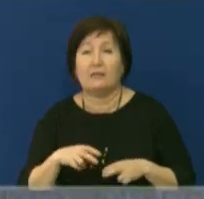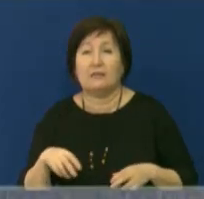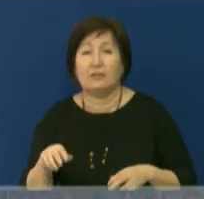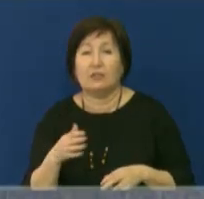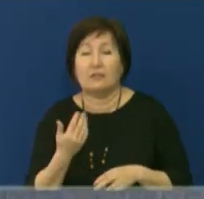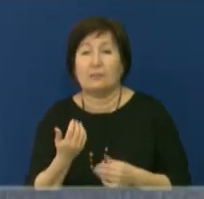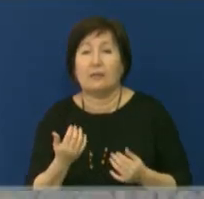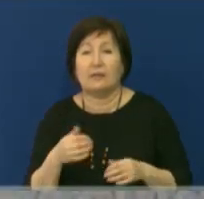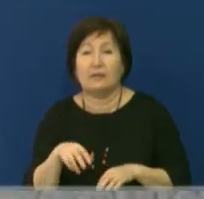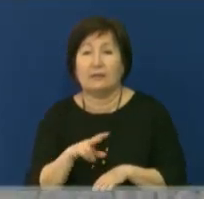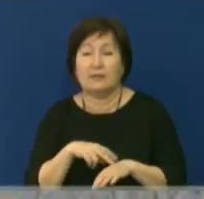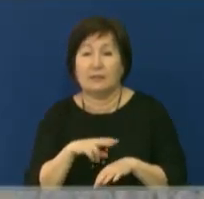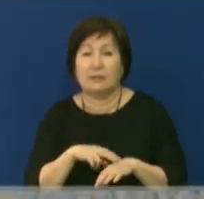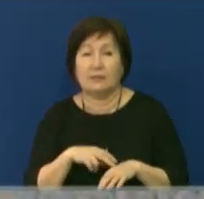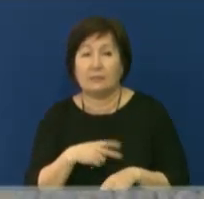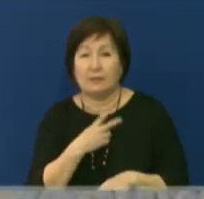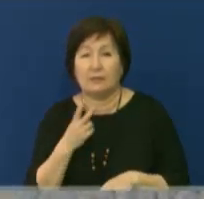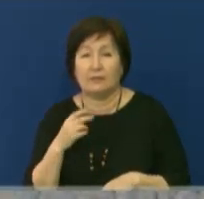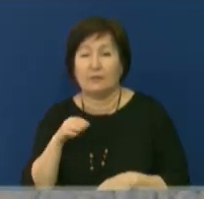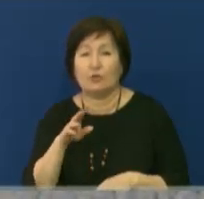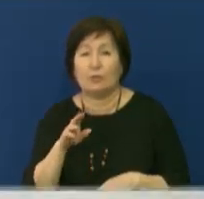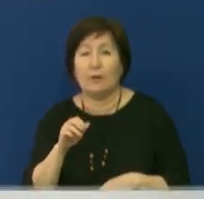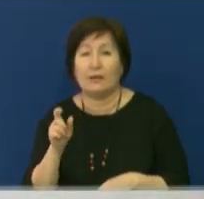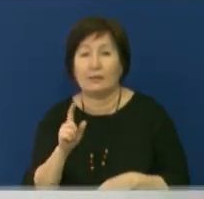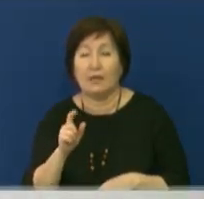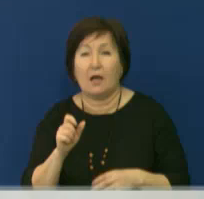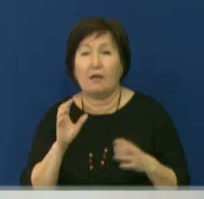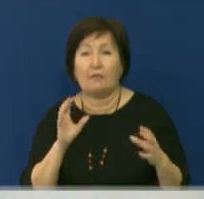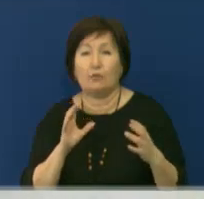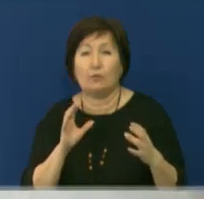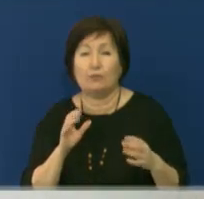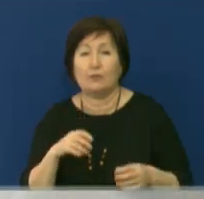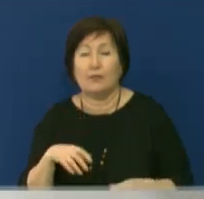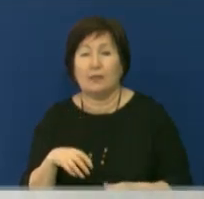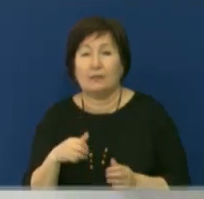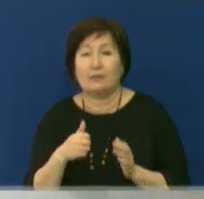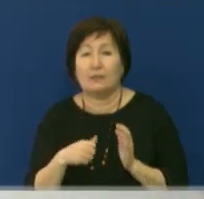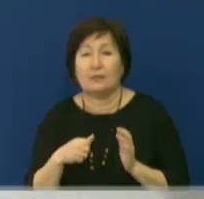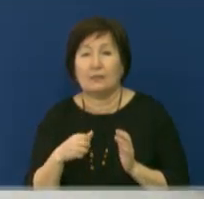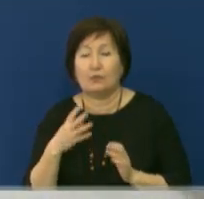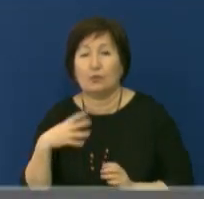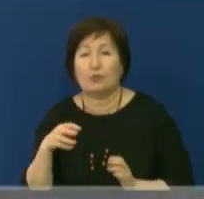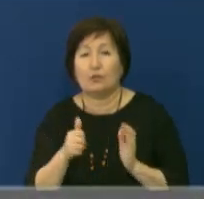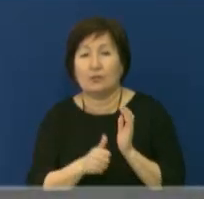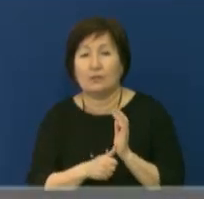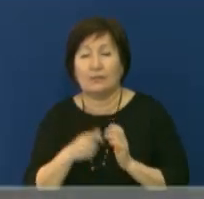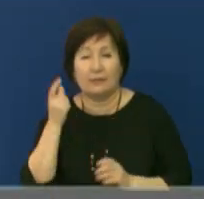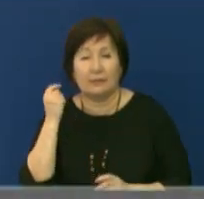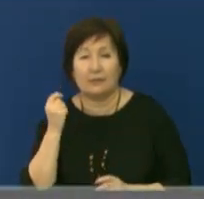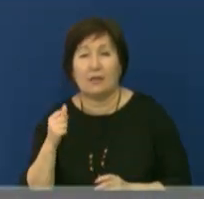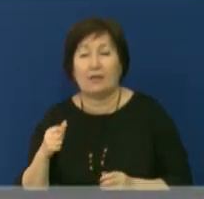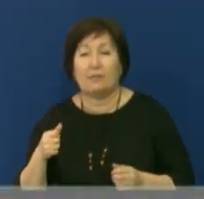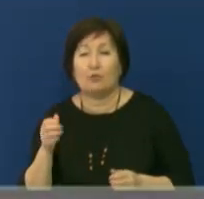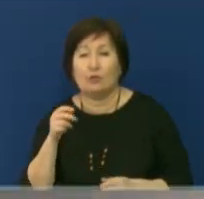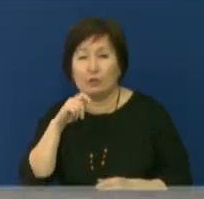Семей-Талица бағытындағы жолда ПАЗ автобусының 66 жастағы жүргізушісі жол бойындағы 46 жастағы ер адамды қағып кеткен.